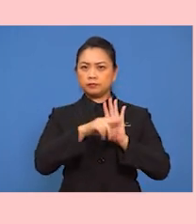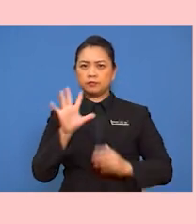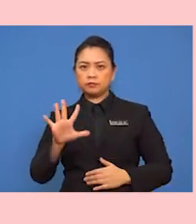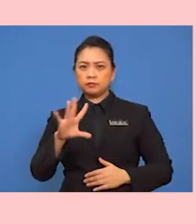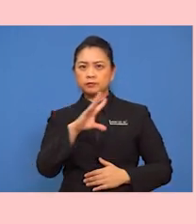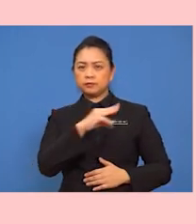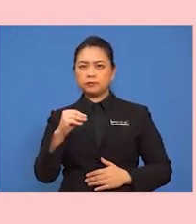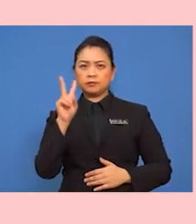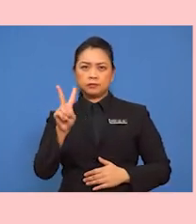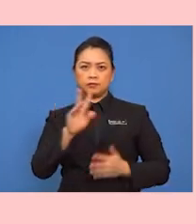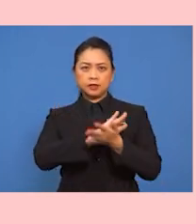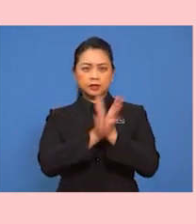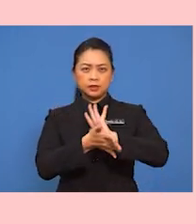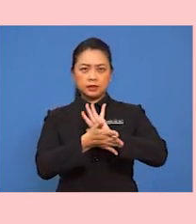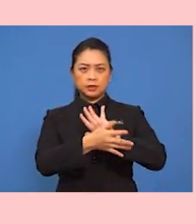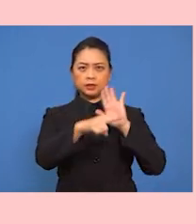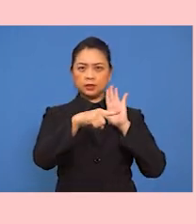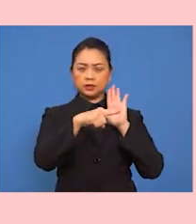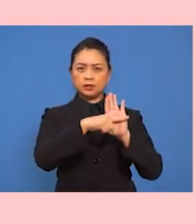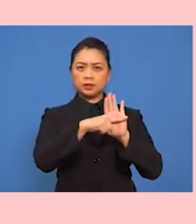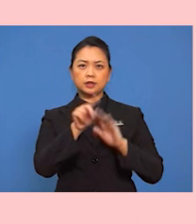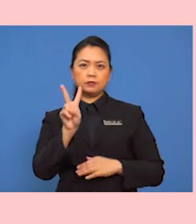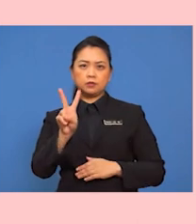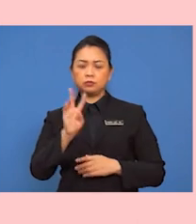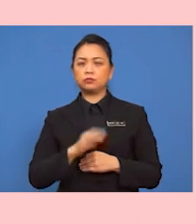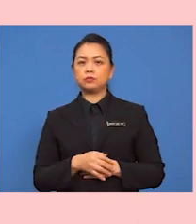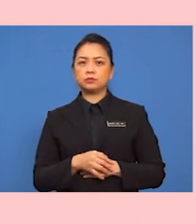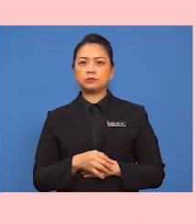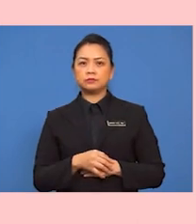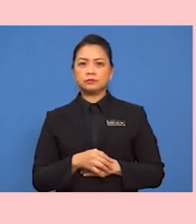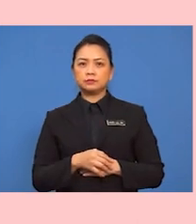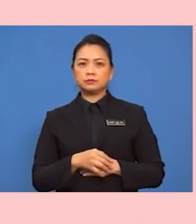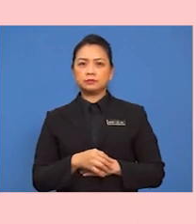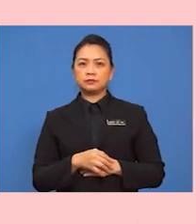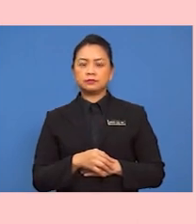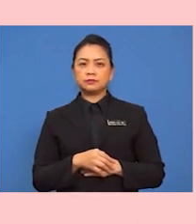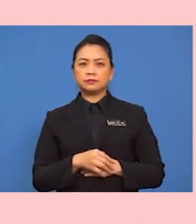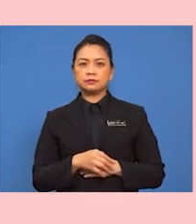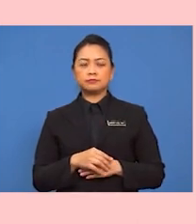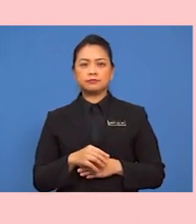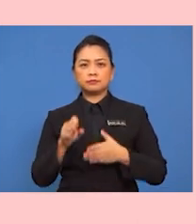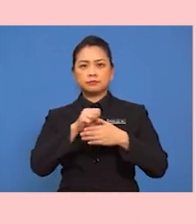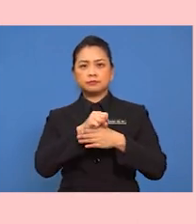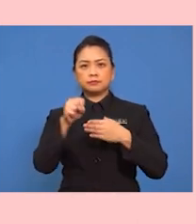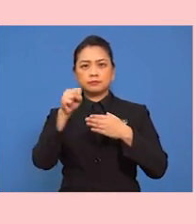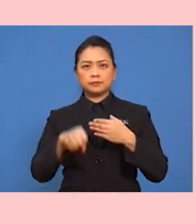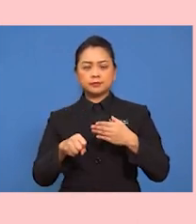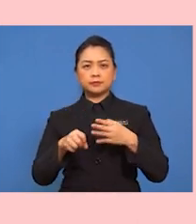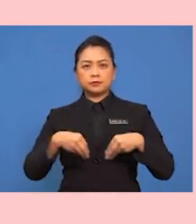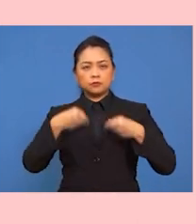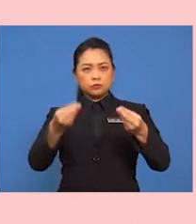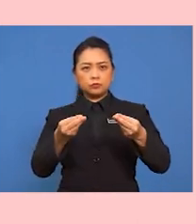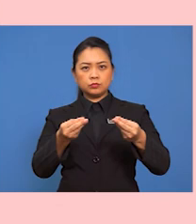manakala dua berubah menjadi negatif dua Penyelesaian pada baris